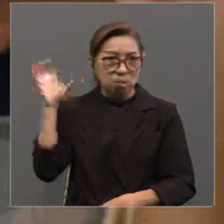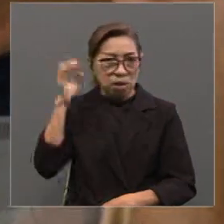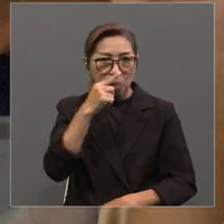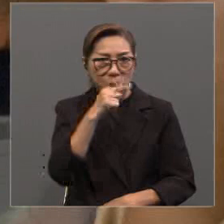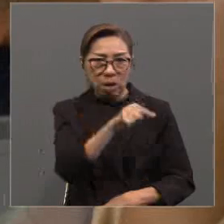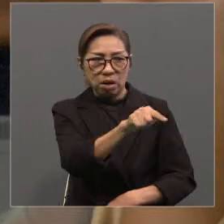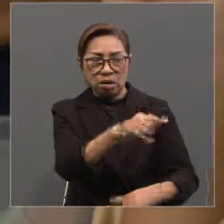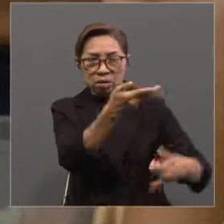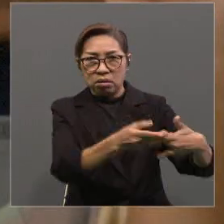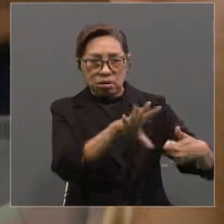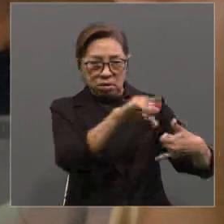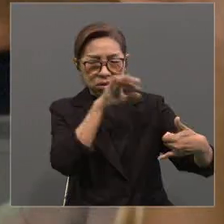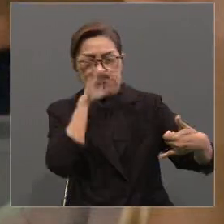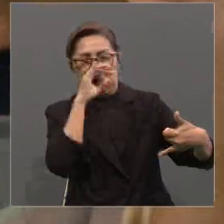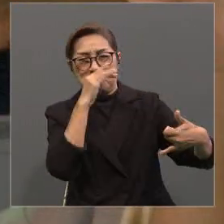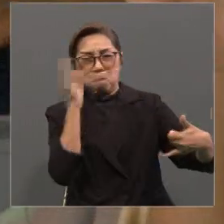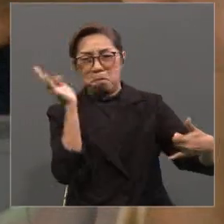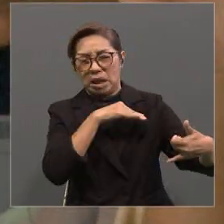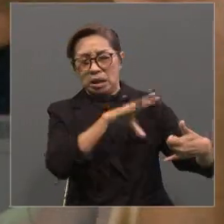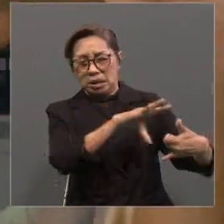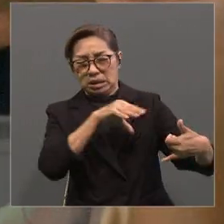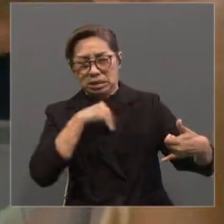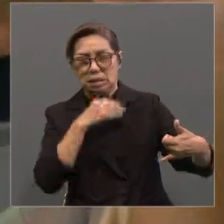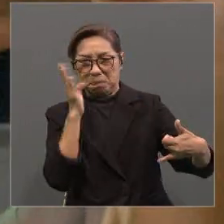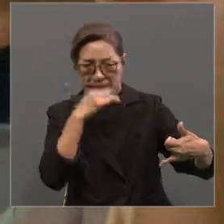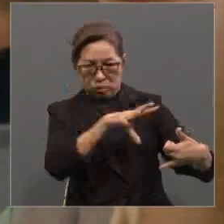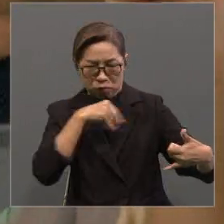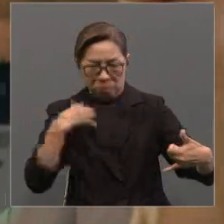ยเนี่ย เหม ็ น